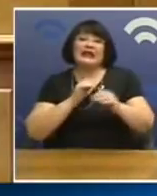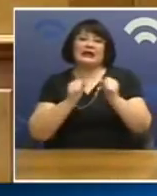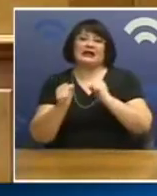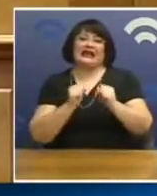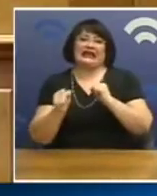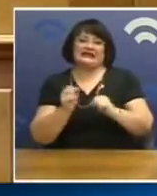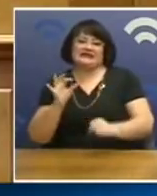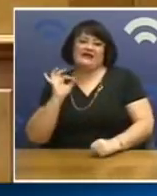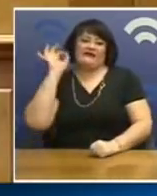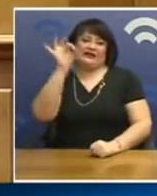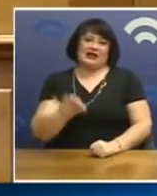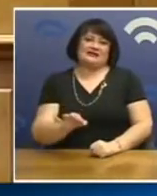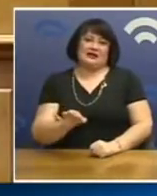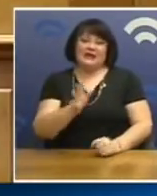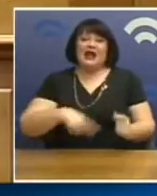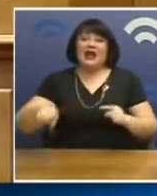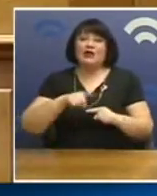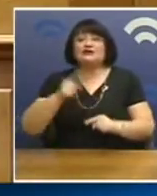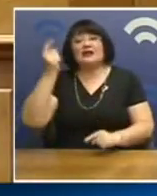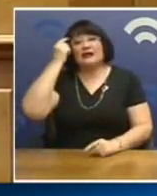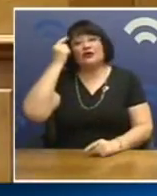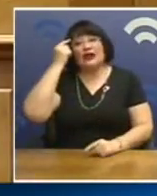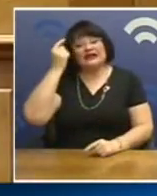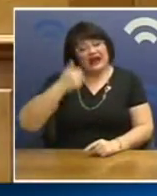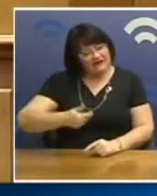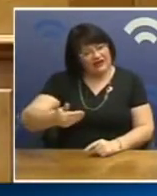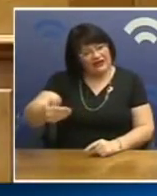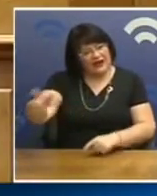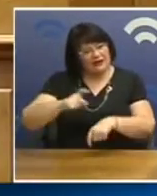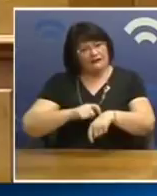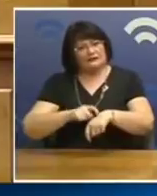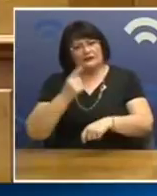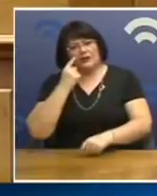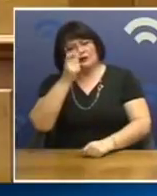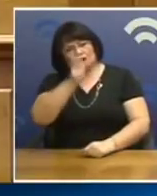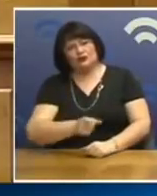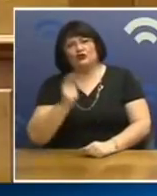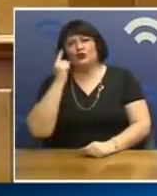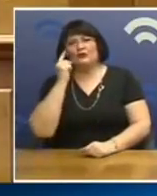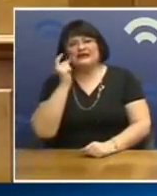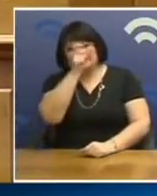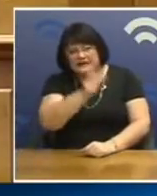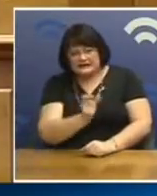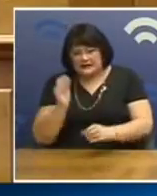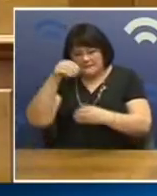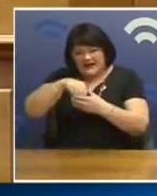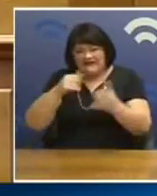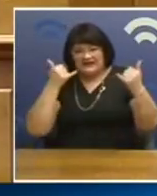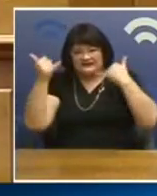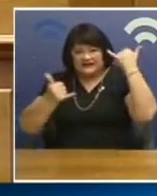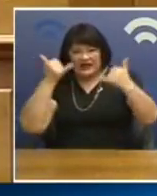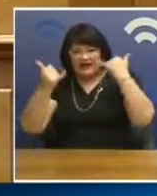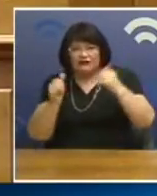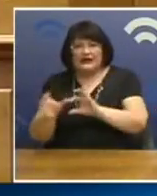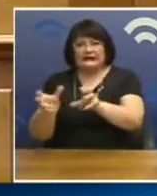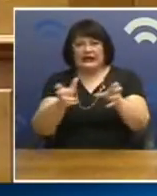θα το πάρει χαμπάρι αυτό ο ελληνικός λαός αργά ή γρήγορα. Μην νομίζετε ότι με παρεμβάσεις και με τηλεφωνήματα στα μέσα